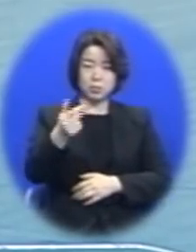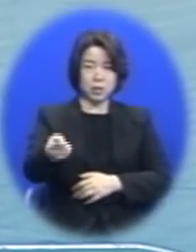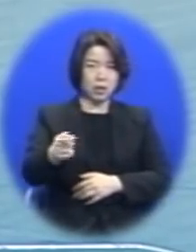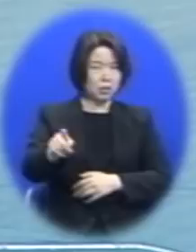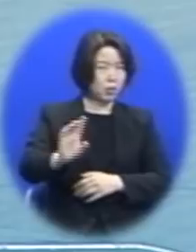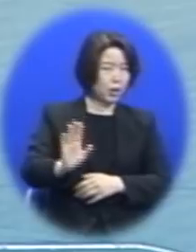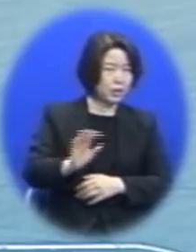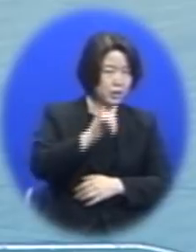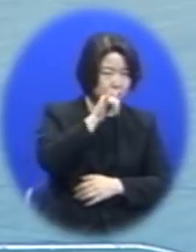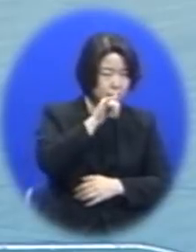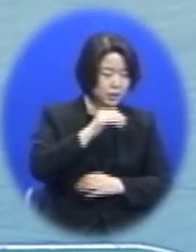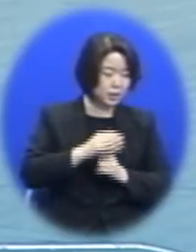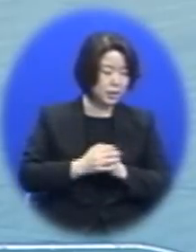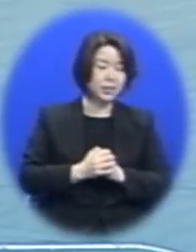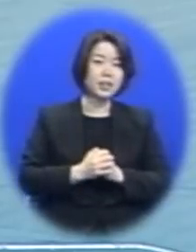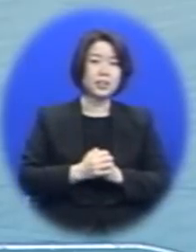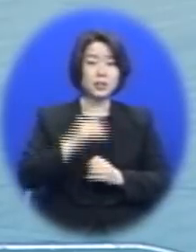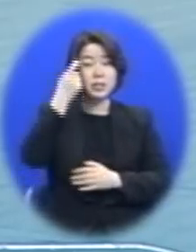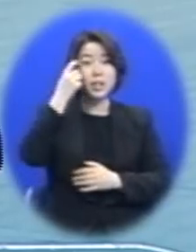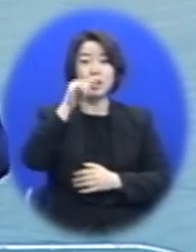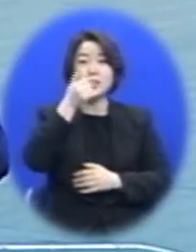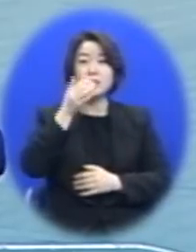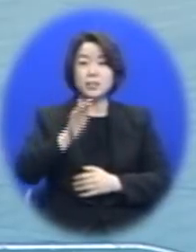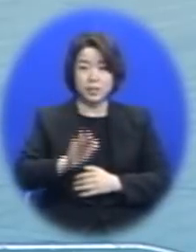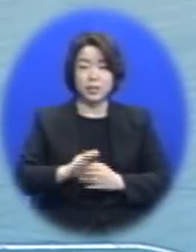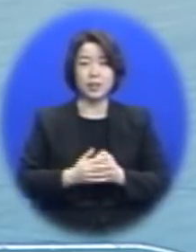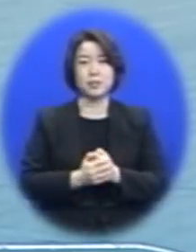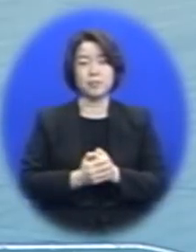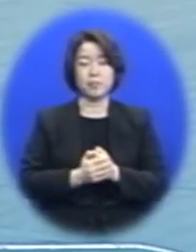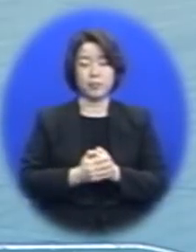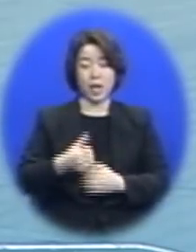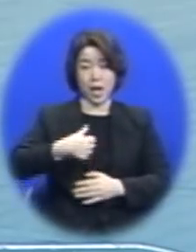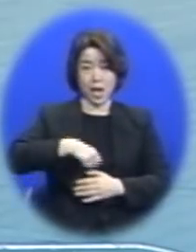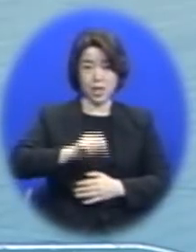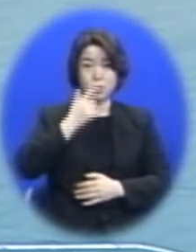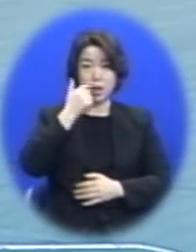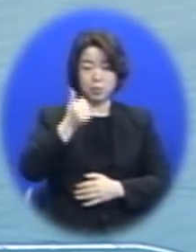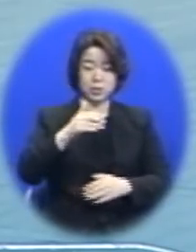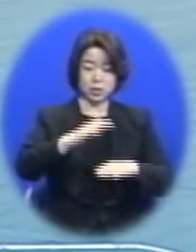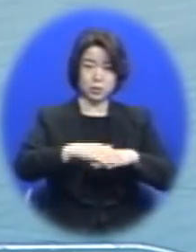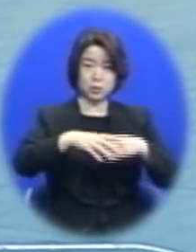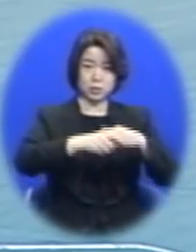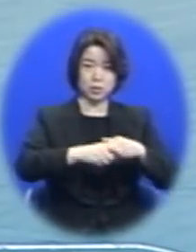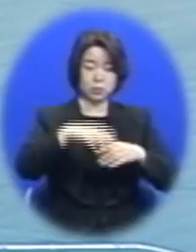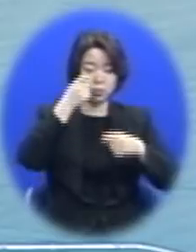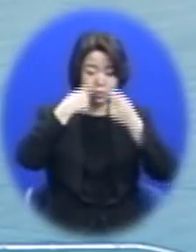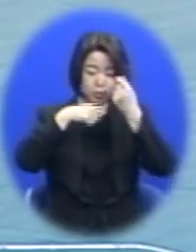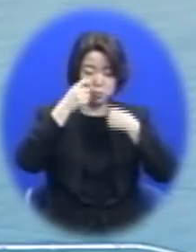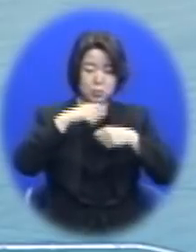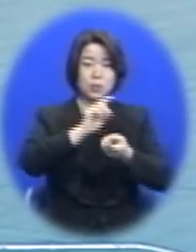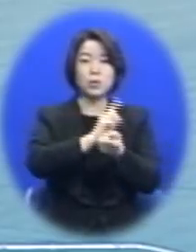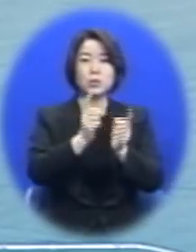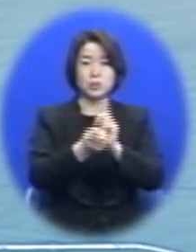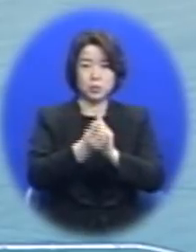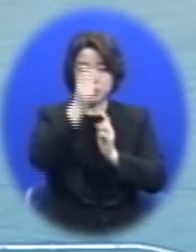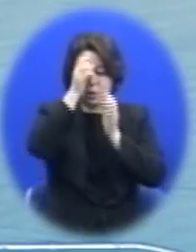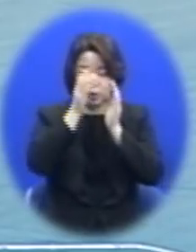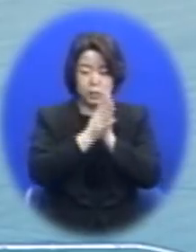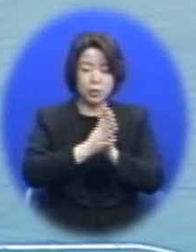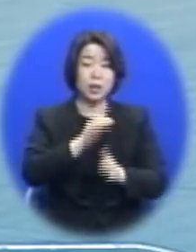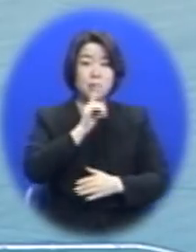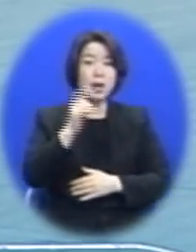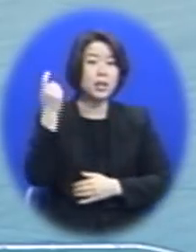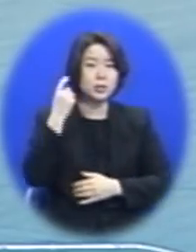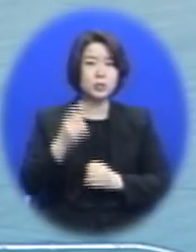안되는 건데 이런 생각도 들고 그런데 그렇게 아들과 아버지가 손을 잡고 눈물로 서로 기도했다는 이야기를